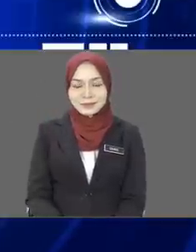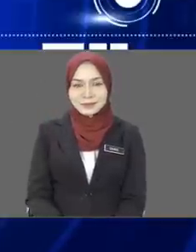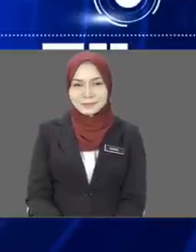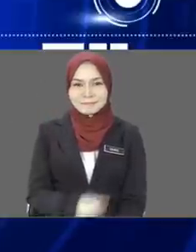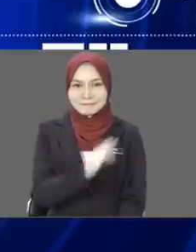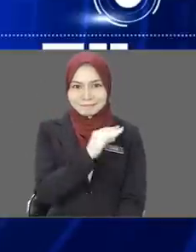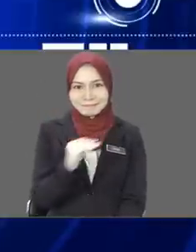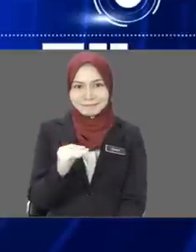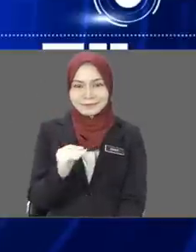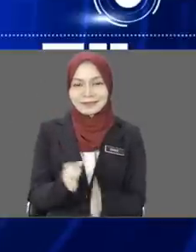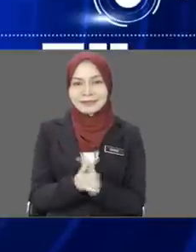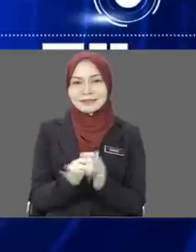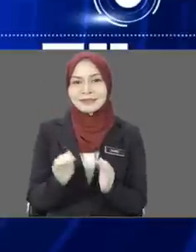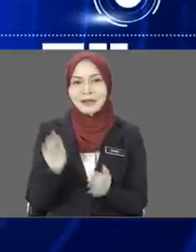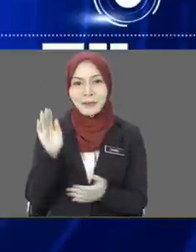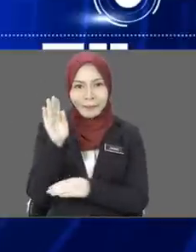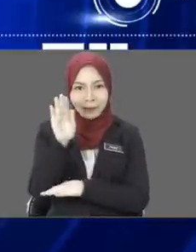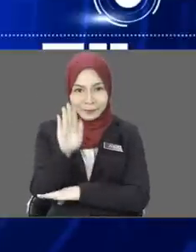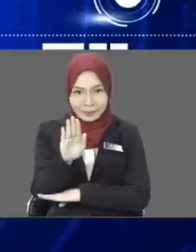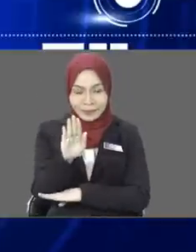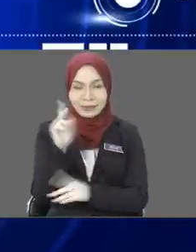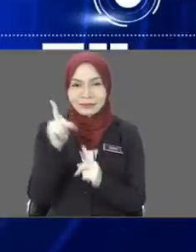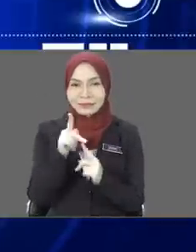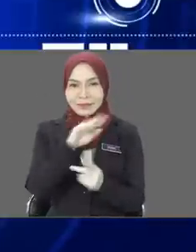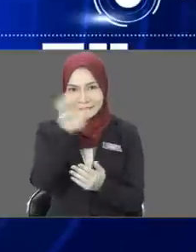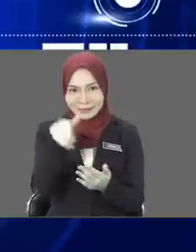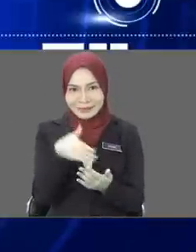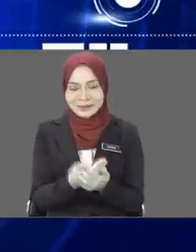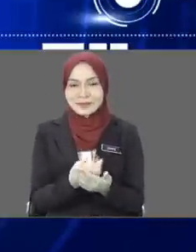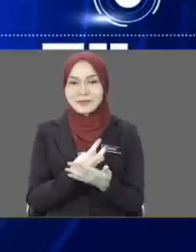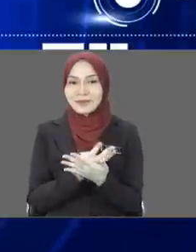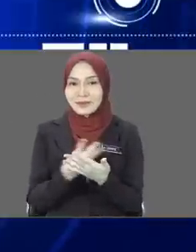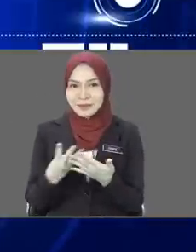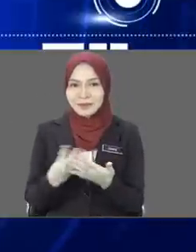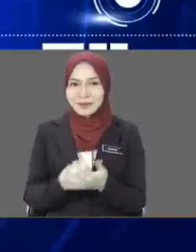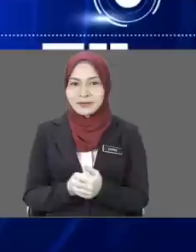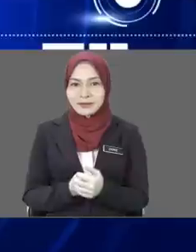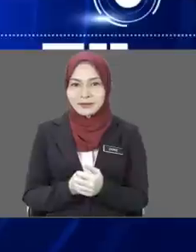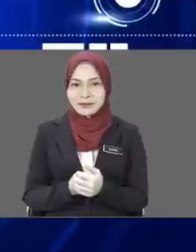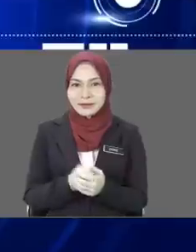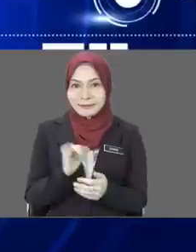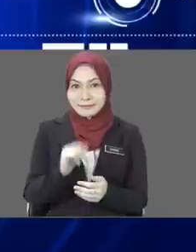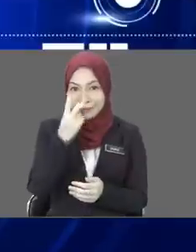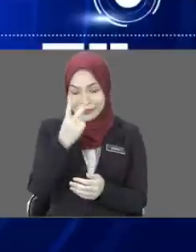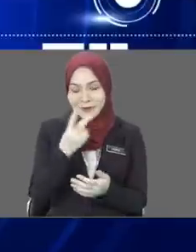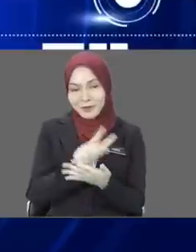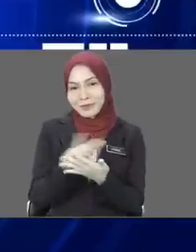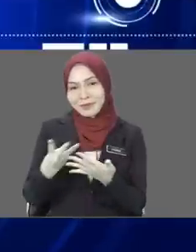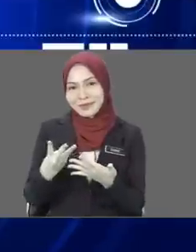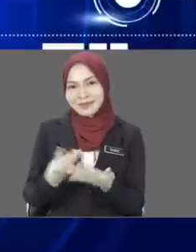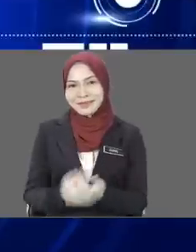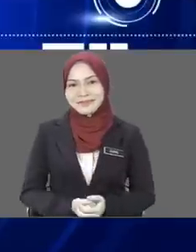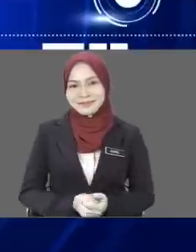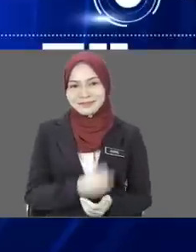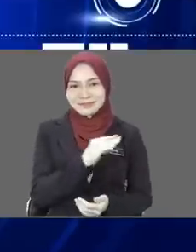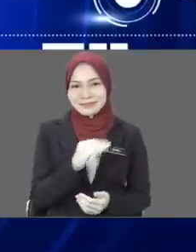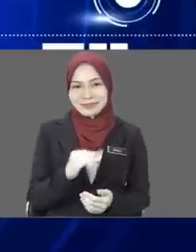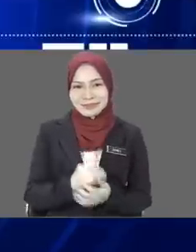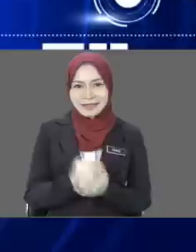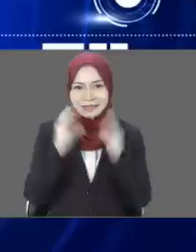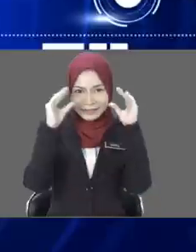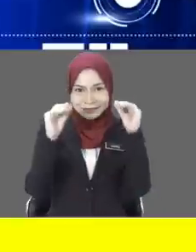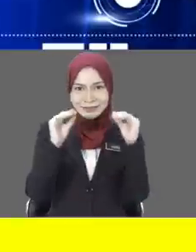Assalamualaikum warahmatullahi wabarakatuh dan selamat petang diucapkan kepada semua penonton webinar dan juga